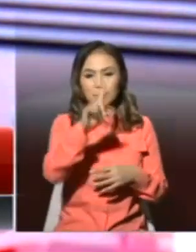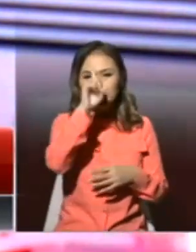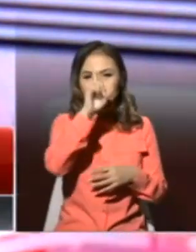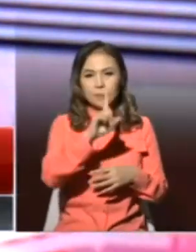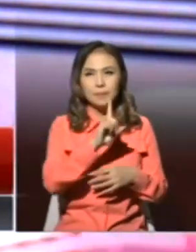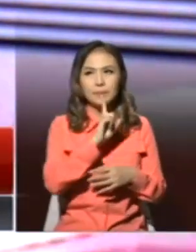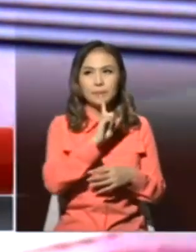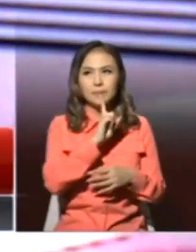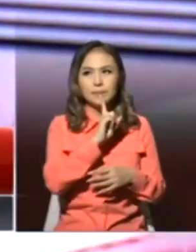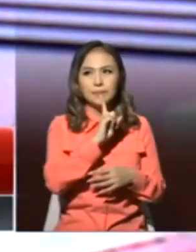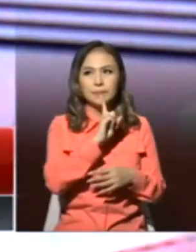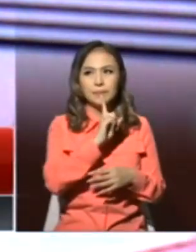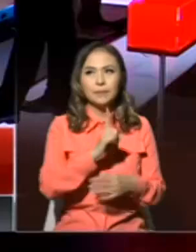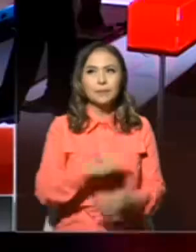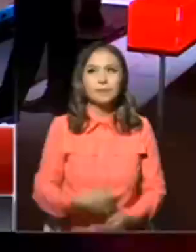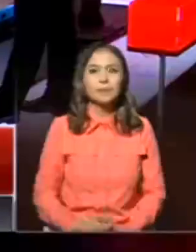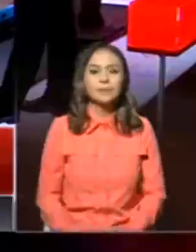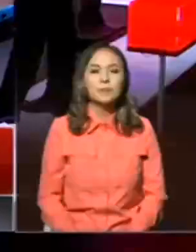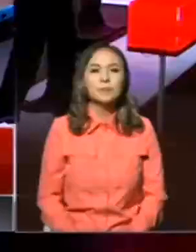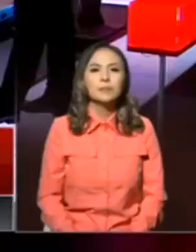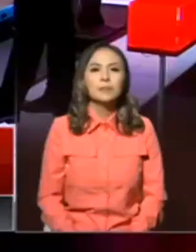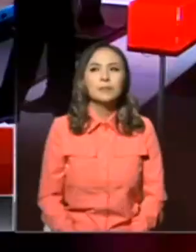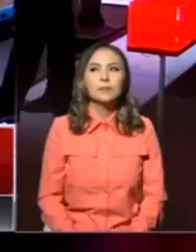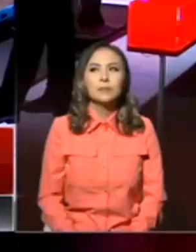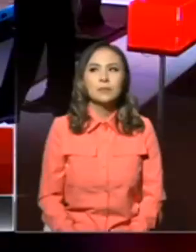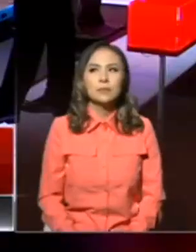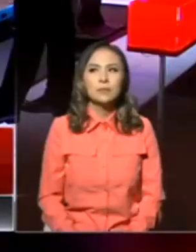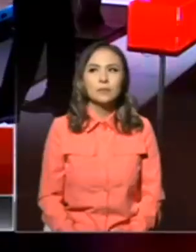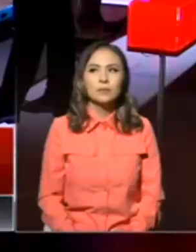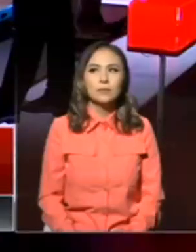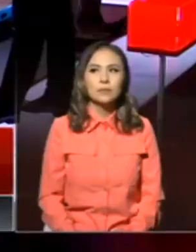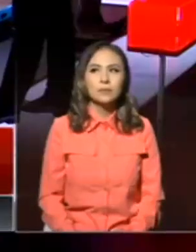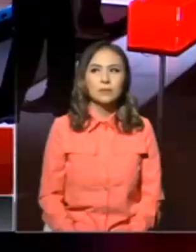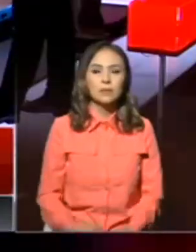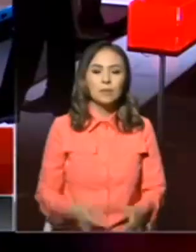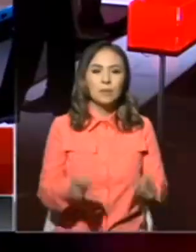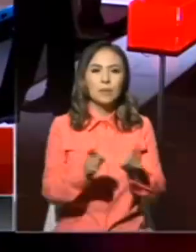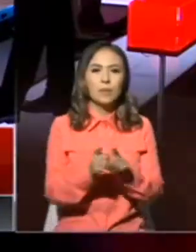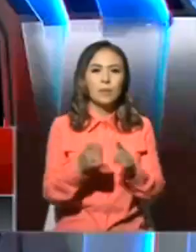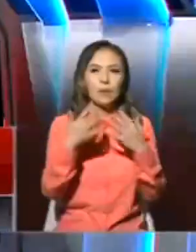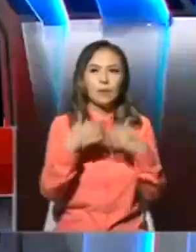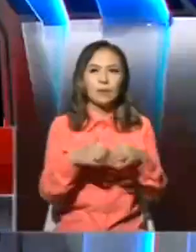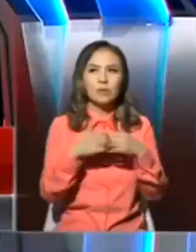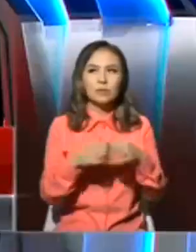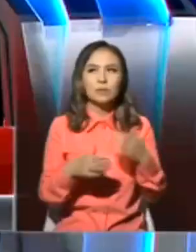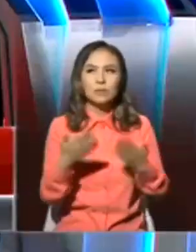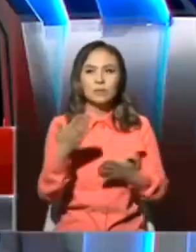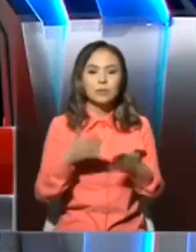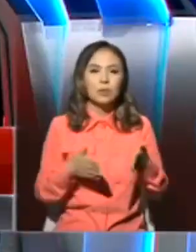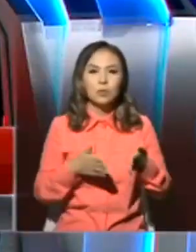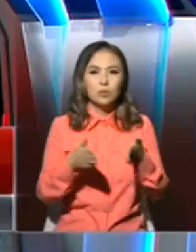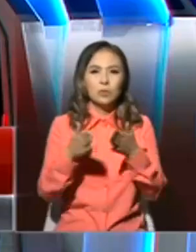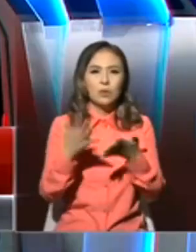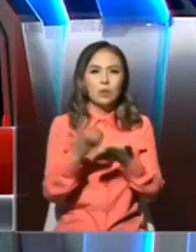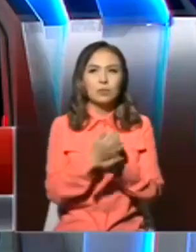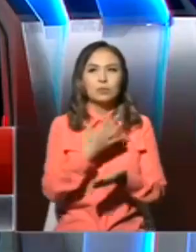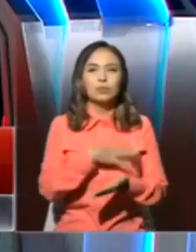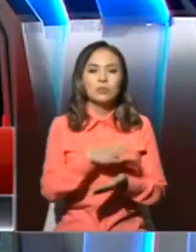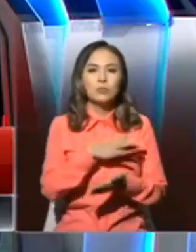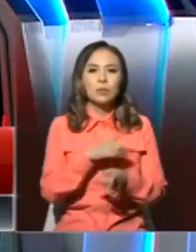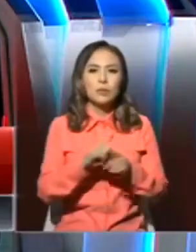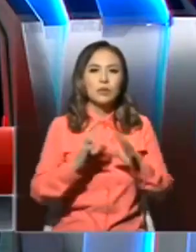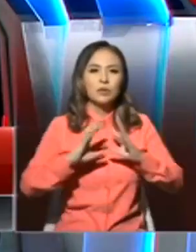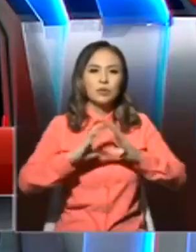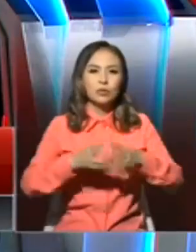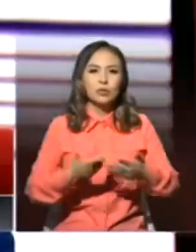600-650 мың. Бір айға. Полностью алған. Онда бұл триллион. Жаңағы жан жағынан бопсалап бір шығатын жол іздеудің керегі не? Яғни